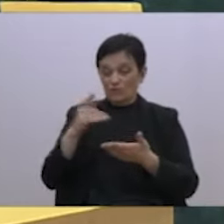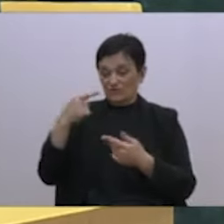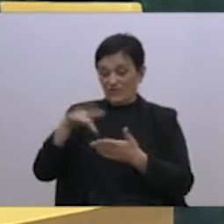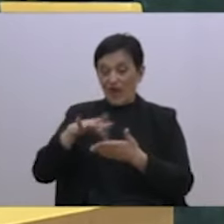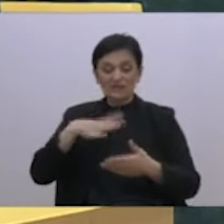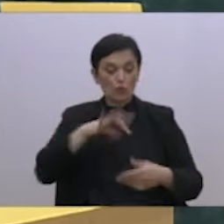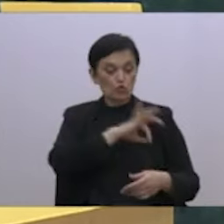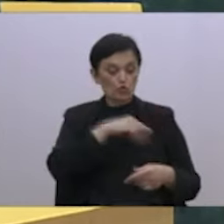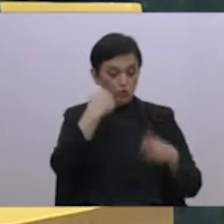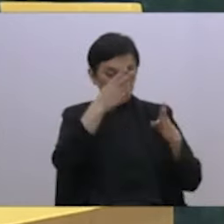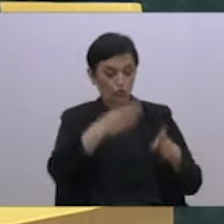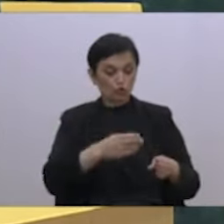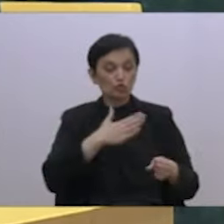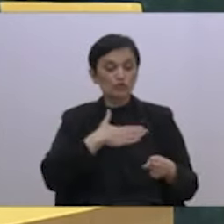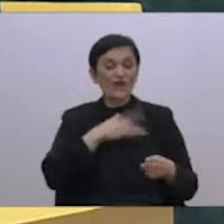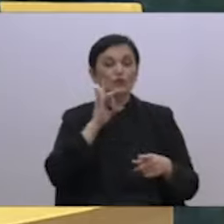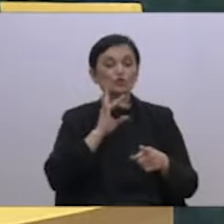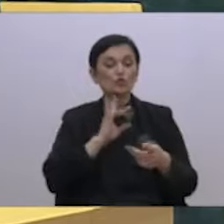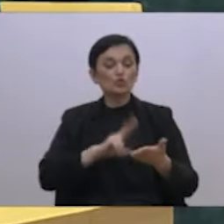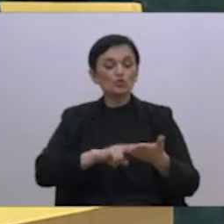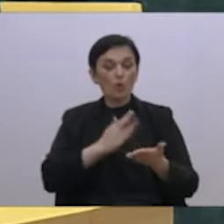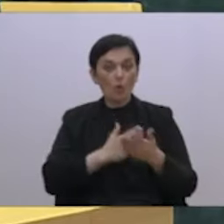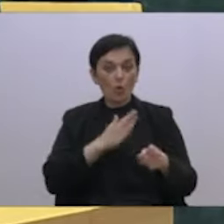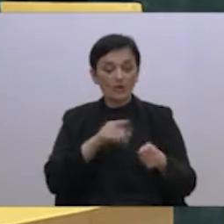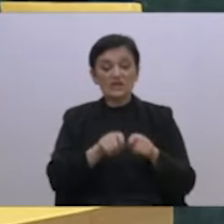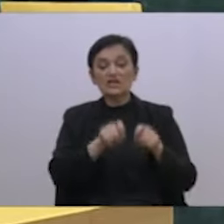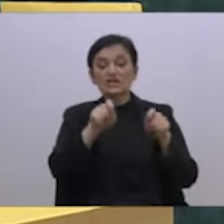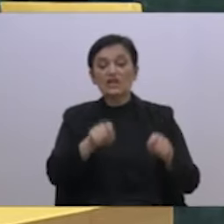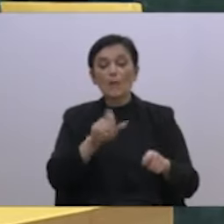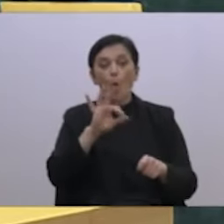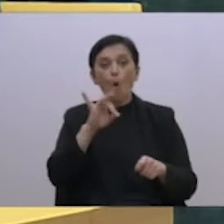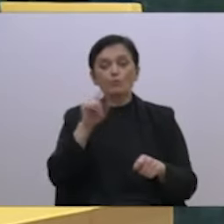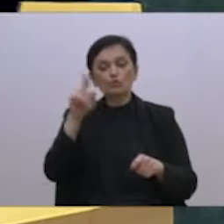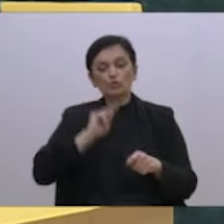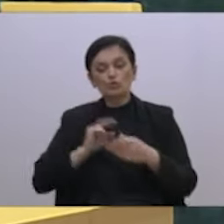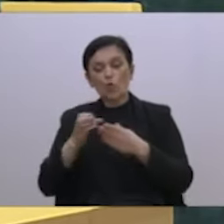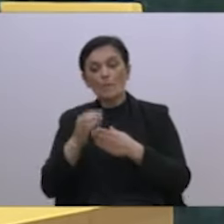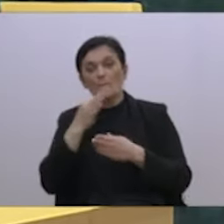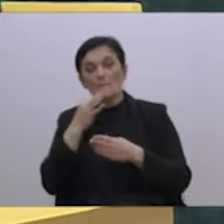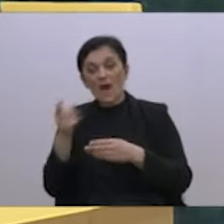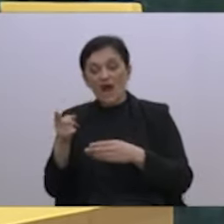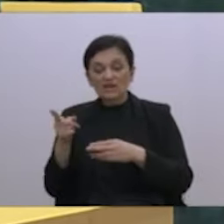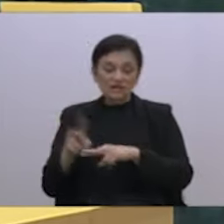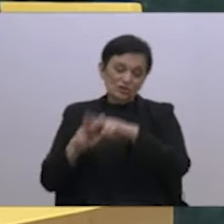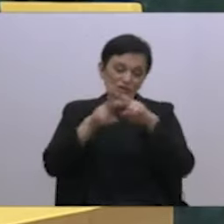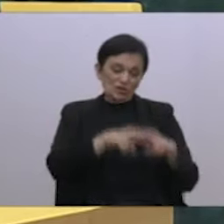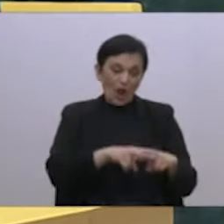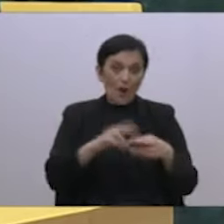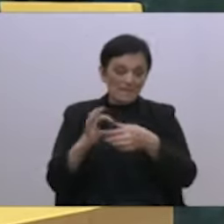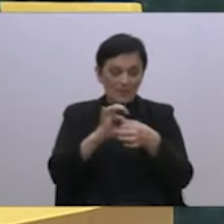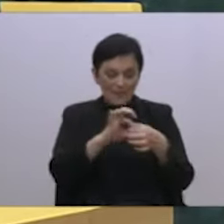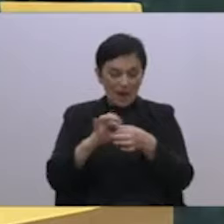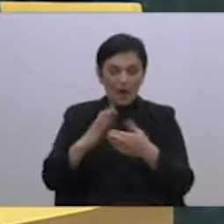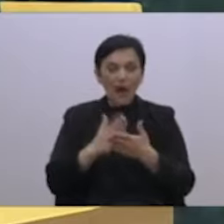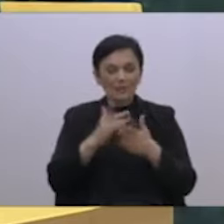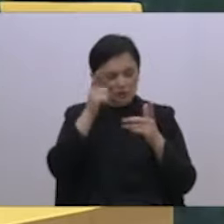პირია და ჩვენი რეზიდენტია და მან მერე რომ დააფუძნოს ოფშორში რაღაც კომპანია და მერე იმან ამასო ჩაურიცხოს რაღაც ბმა არსებობს.